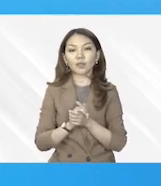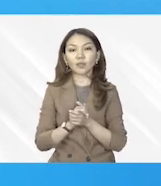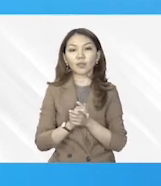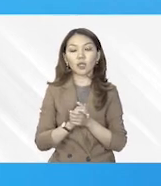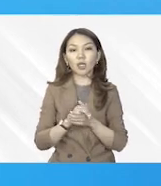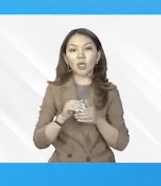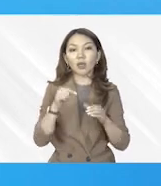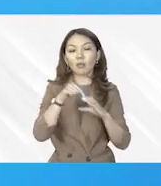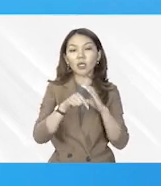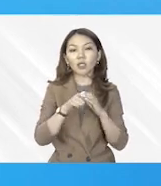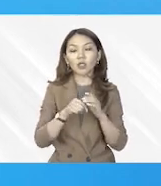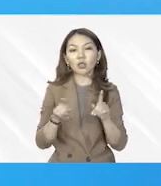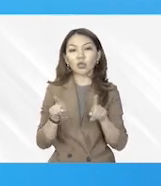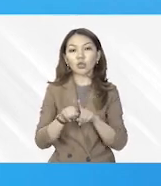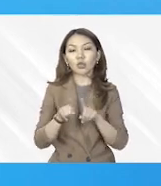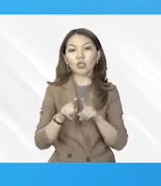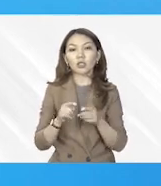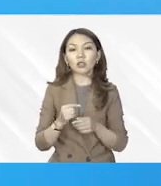жгутиком одноклеточных животных.